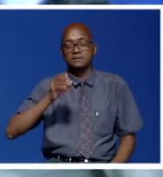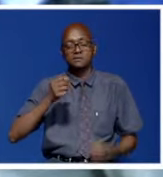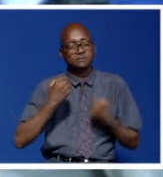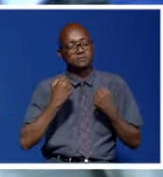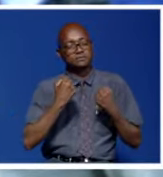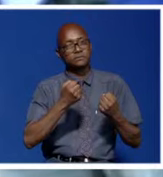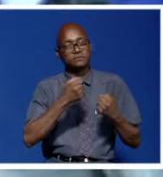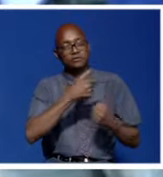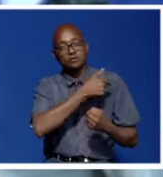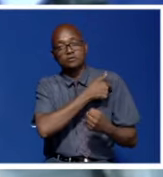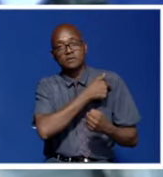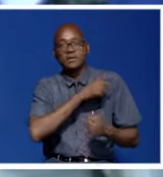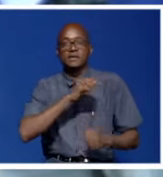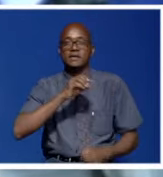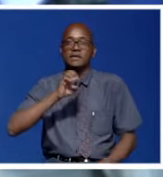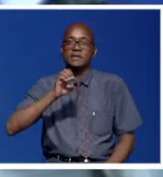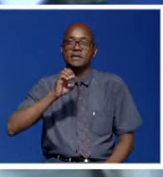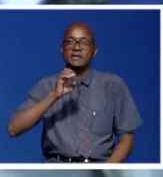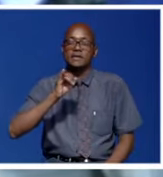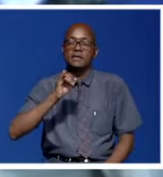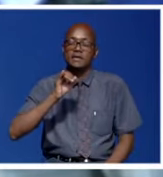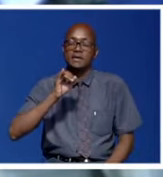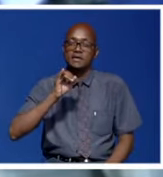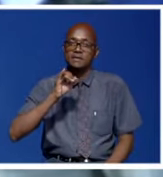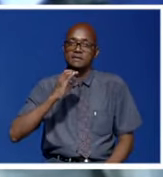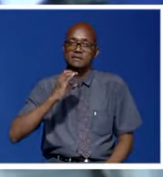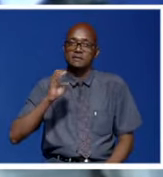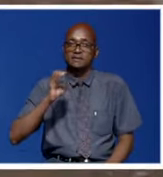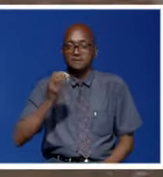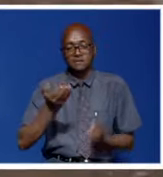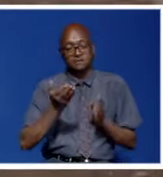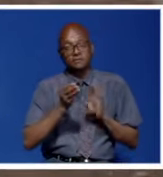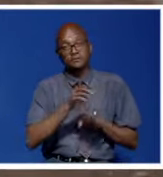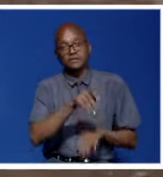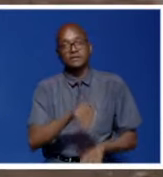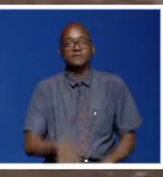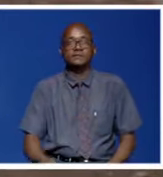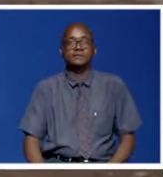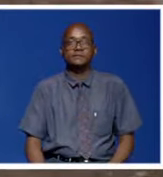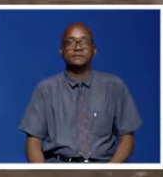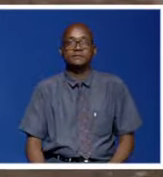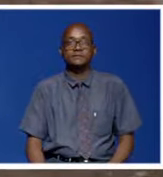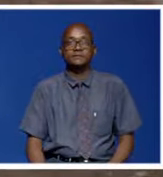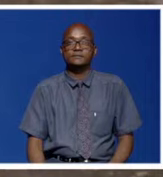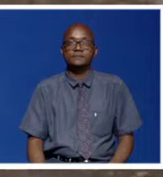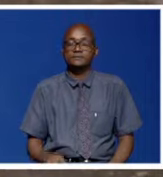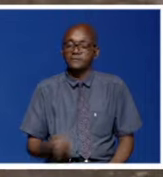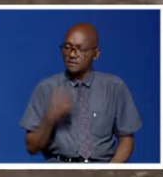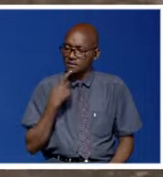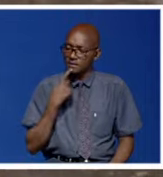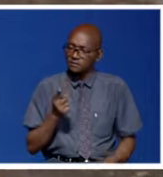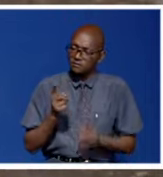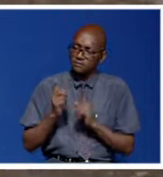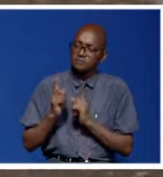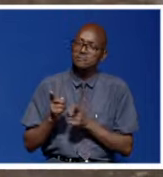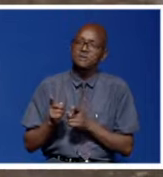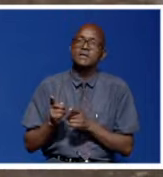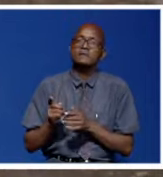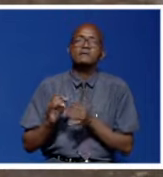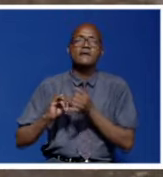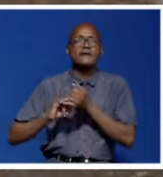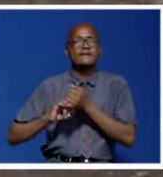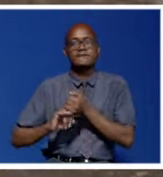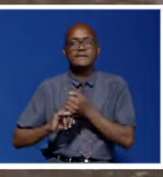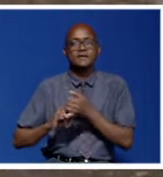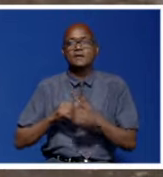AICC ambapo mauti yalimfika. Naweza nikasema Zefania Ubwani ni mwalimu, ni rafiki, ni mtu